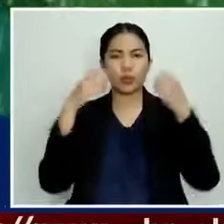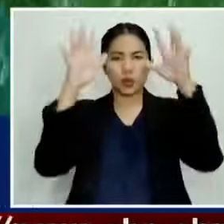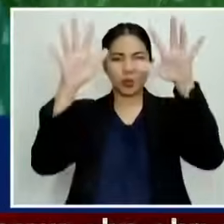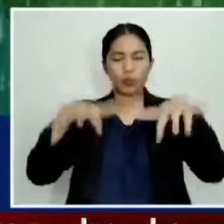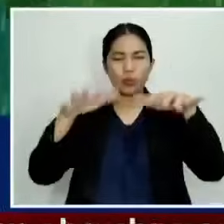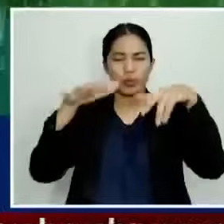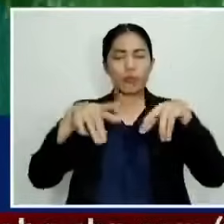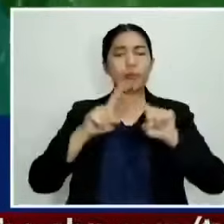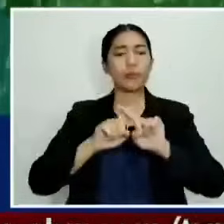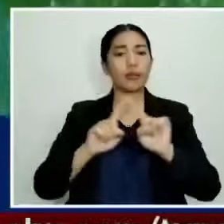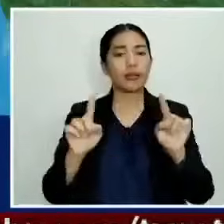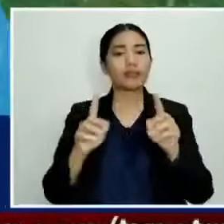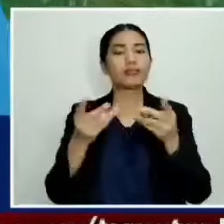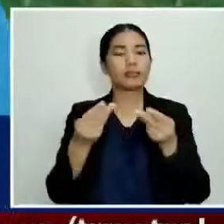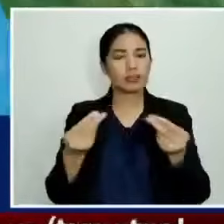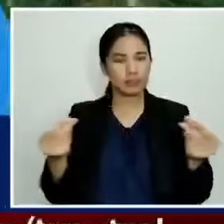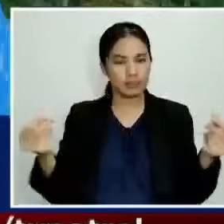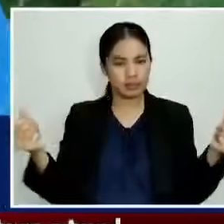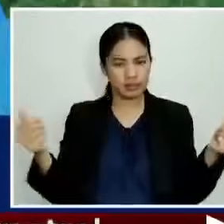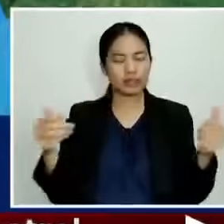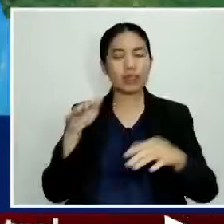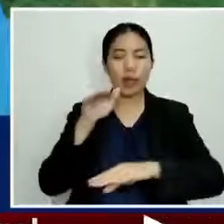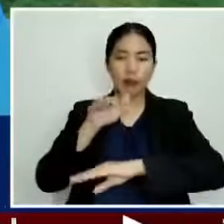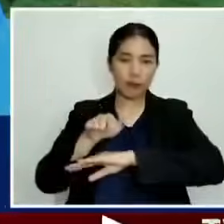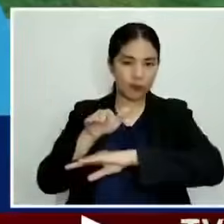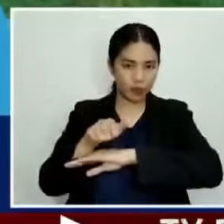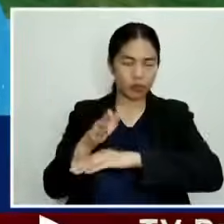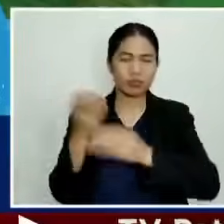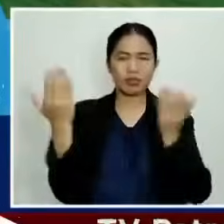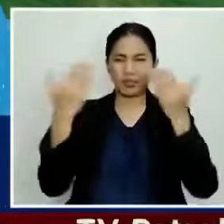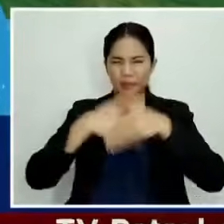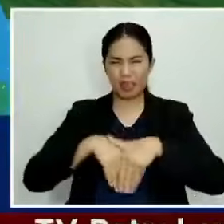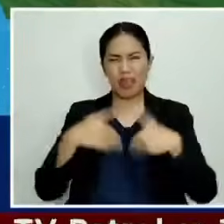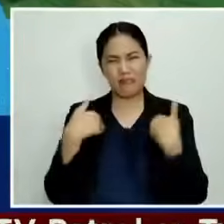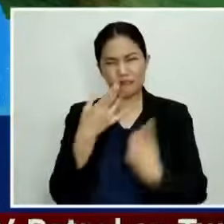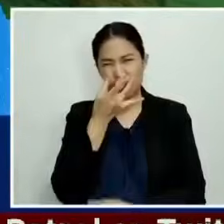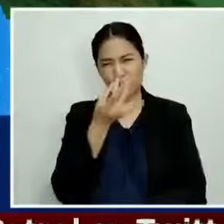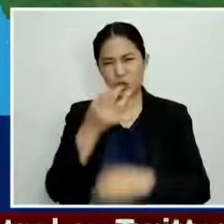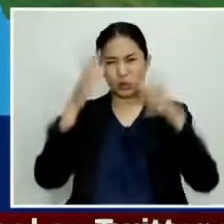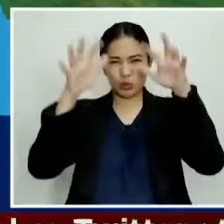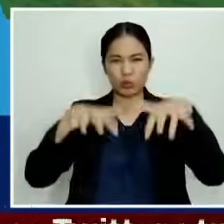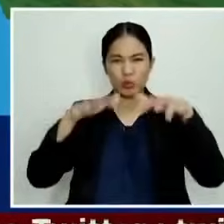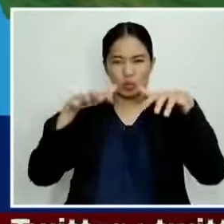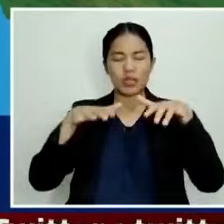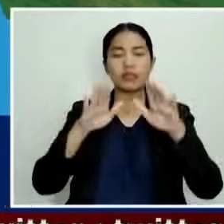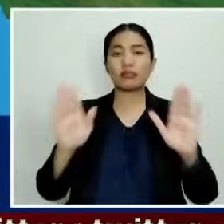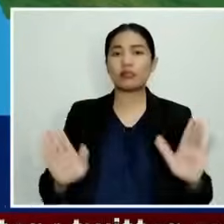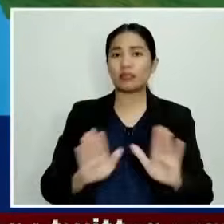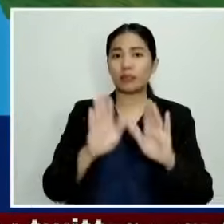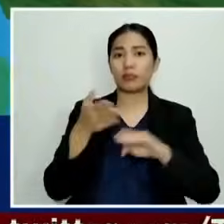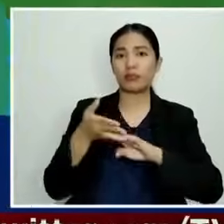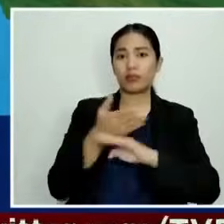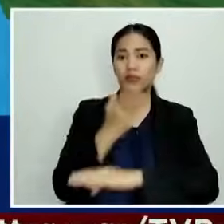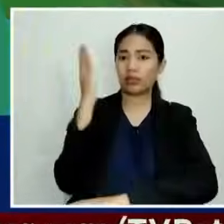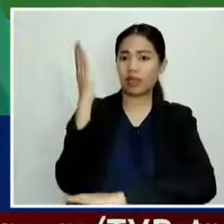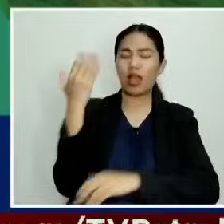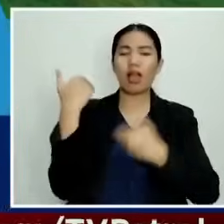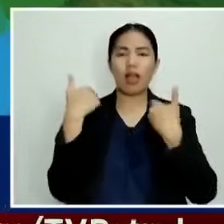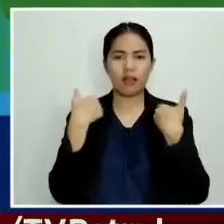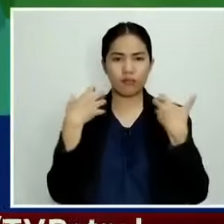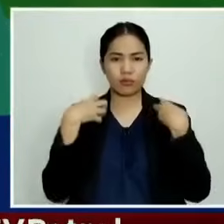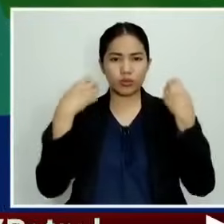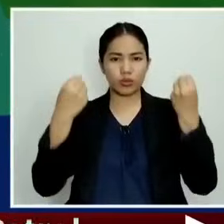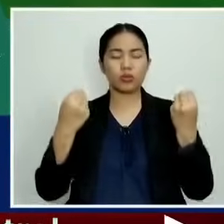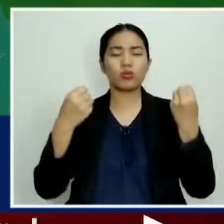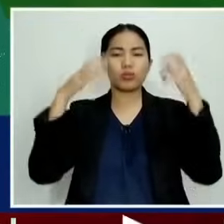ito sa hapon at sa gabi ay may kaunting ulan pa. At sa Linggo, bago magtanghali, may malakas na ulan sa Maynila, Camanava at